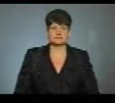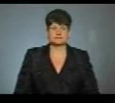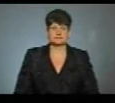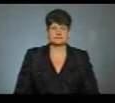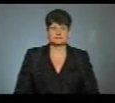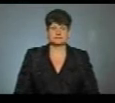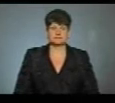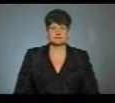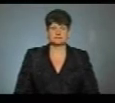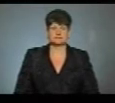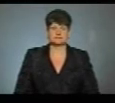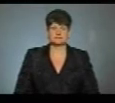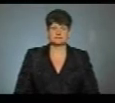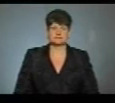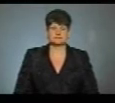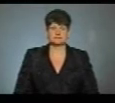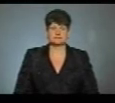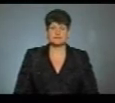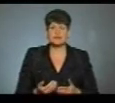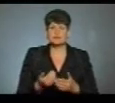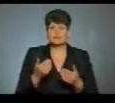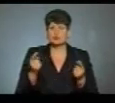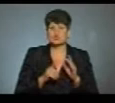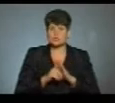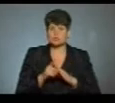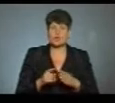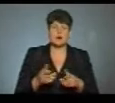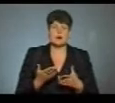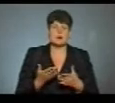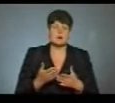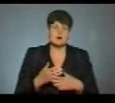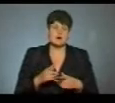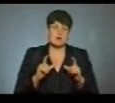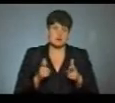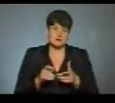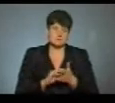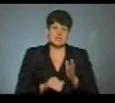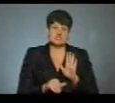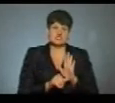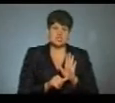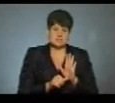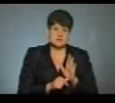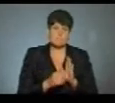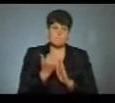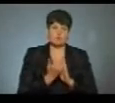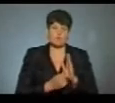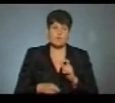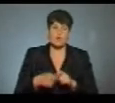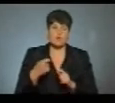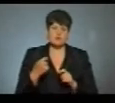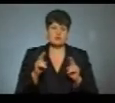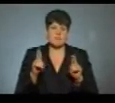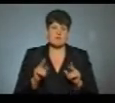Суспільному. Тернопіль. Від початку карантину патрульні поліцейські склали 6 адміністративних протоколів про порушення